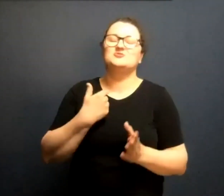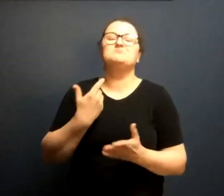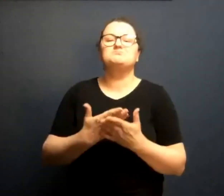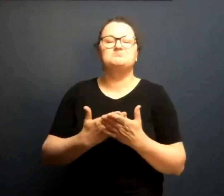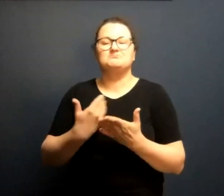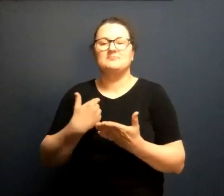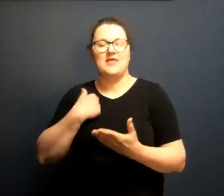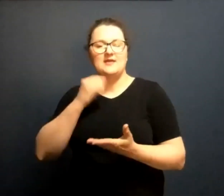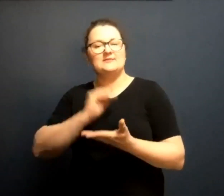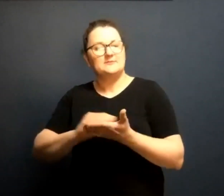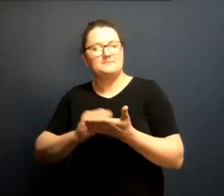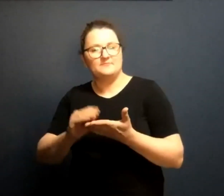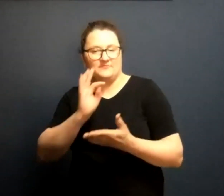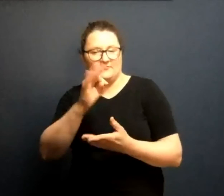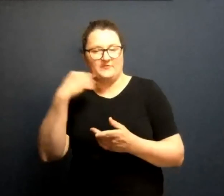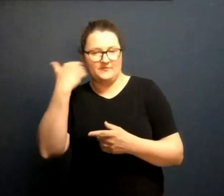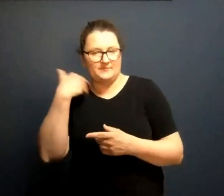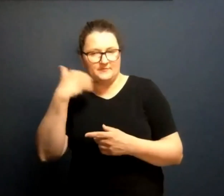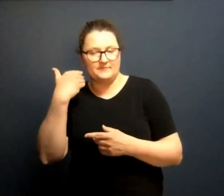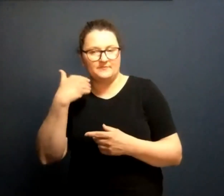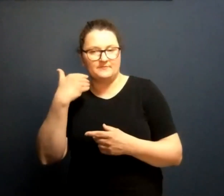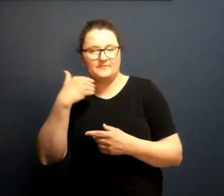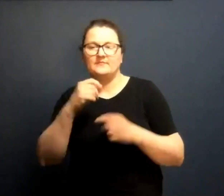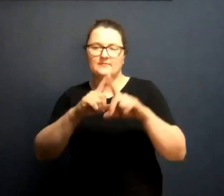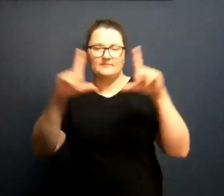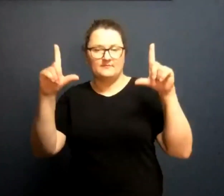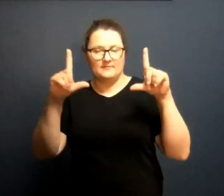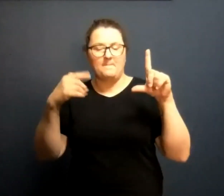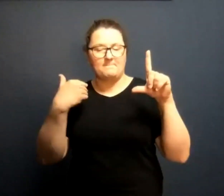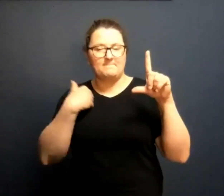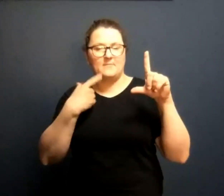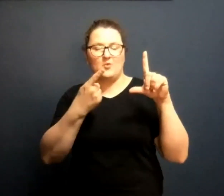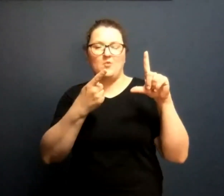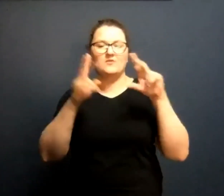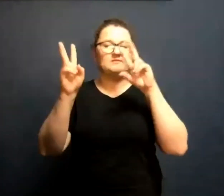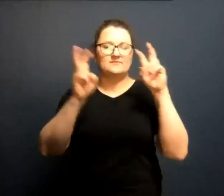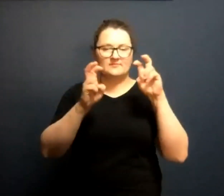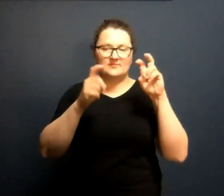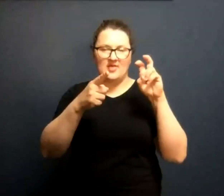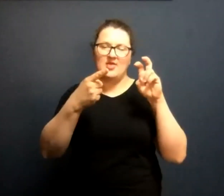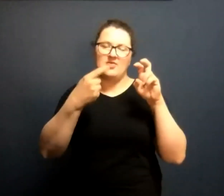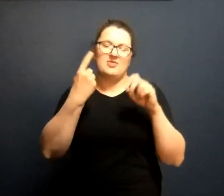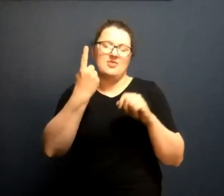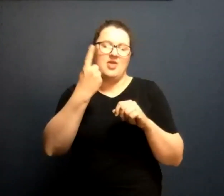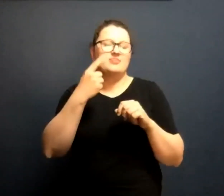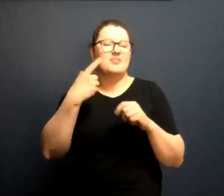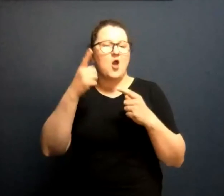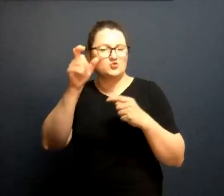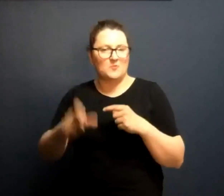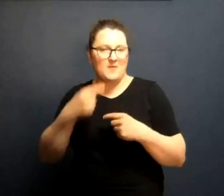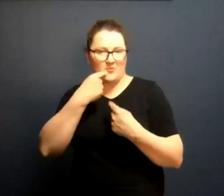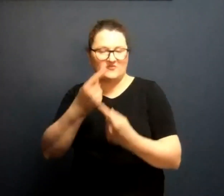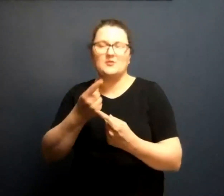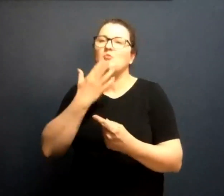Pani slajdu jedna wypowiedź z jednej z respondentek, która mówiła, że